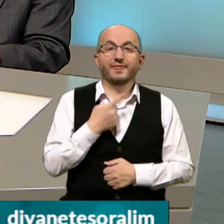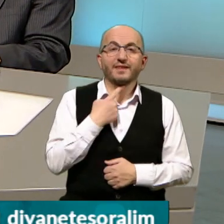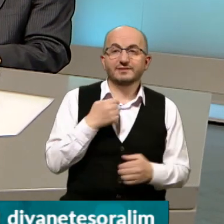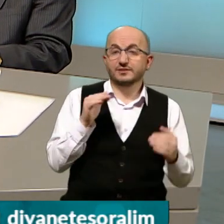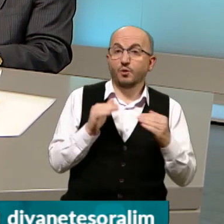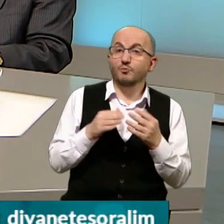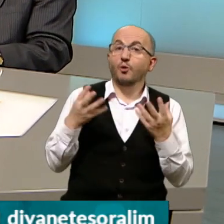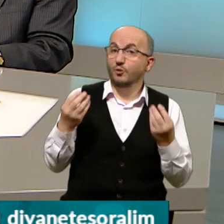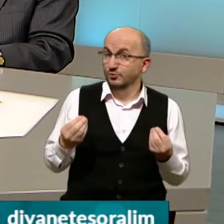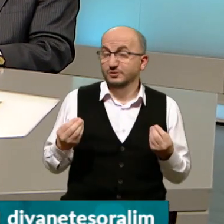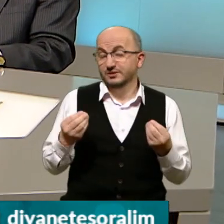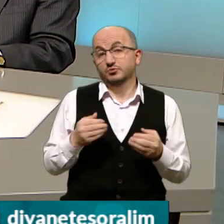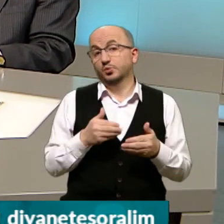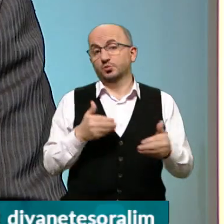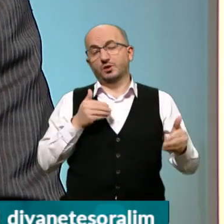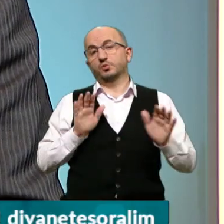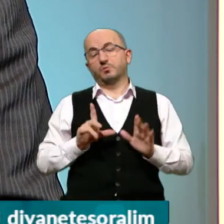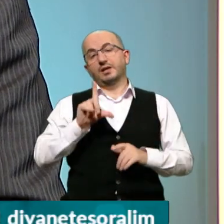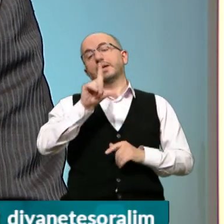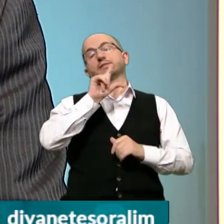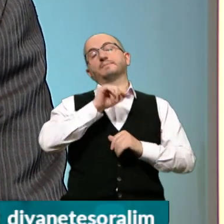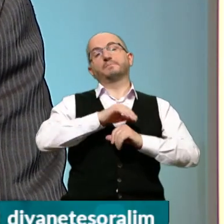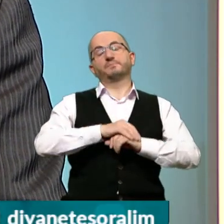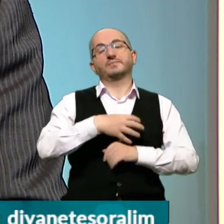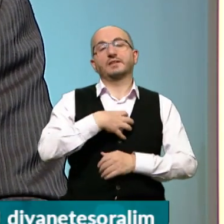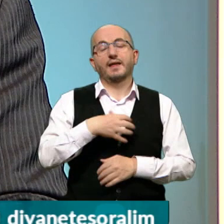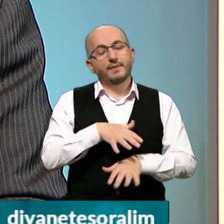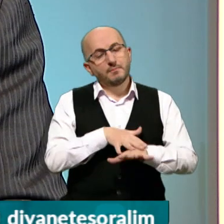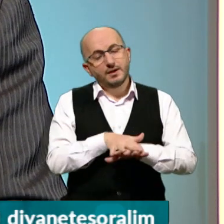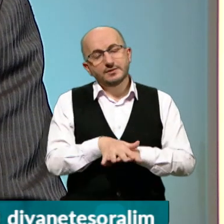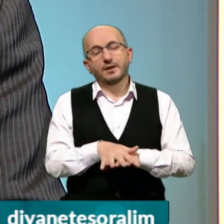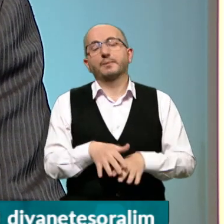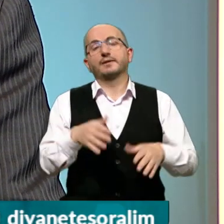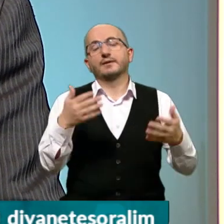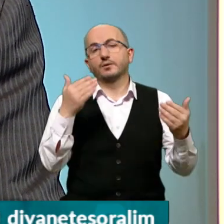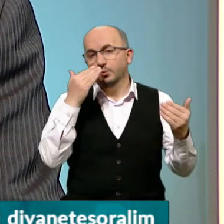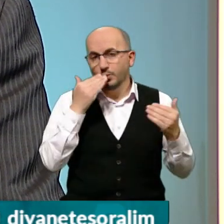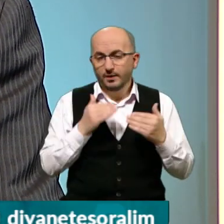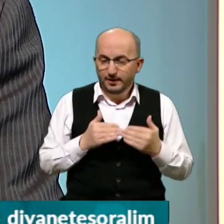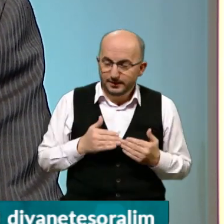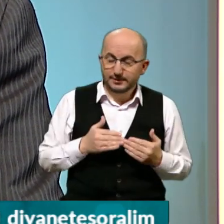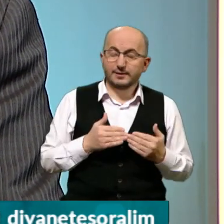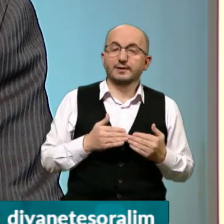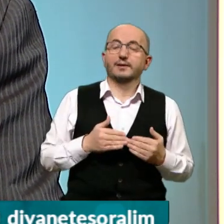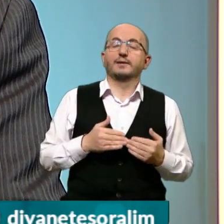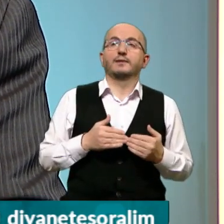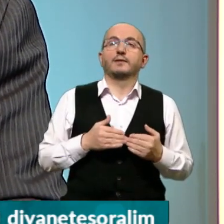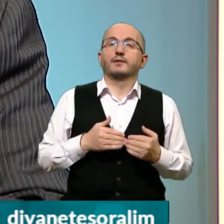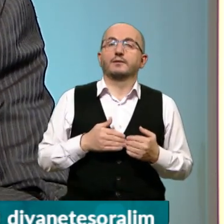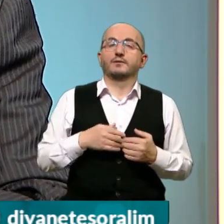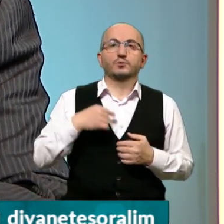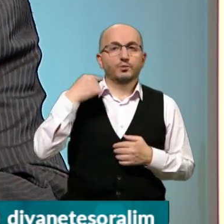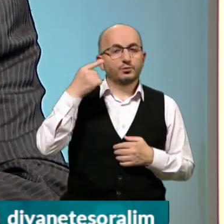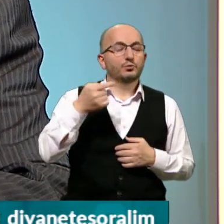nefsine uyumak olur ki bundan uzak durmak lazım Kendime seviye kendi efendim tabi olduğu